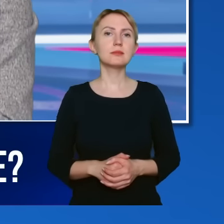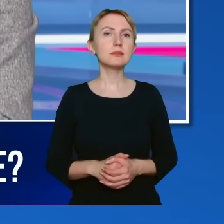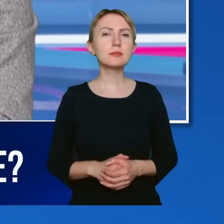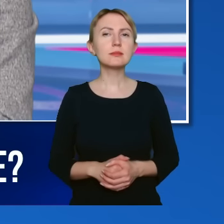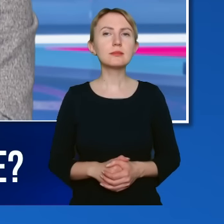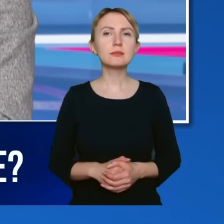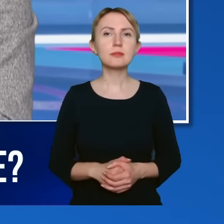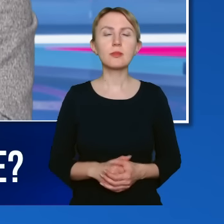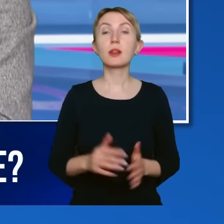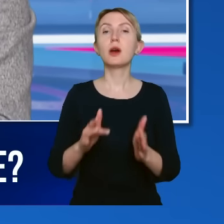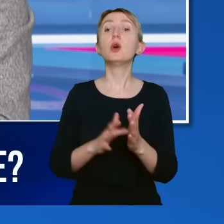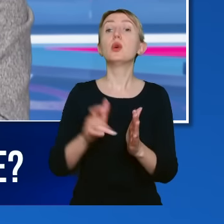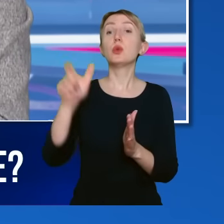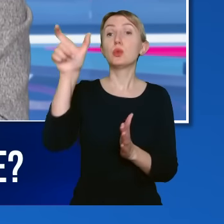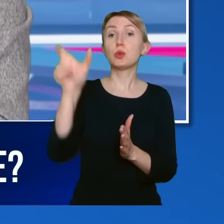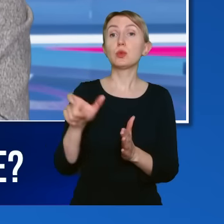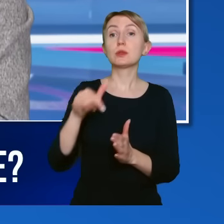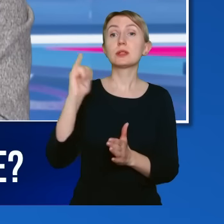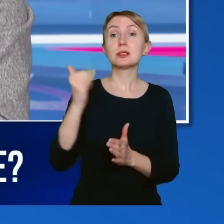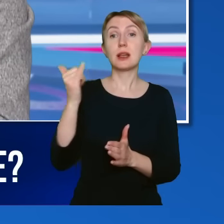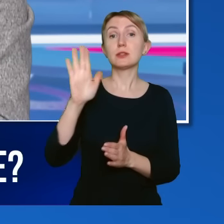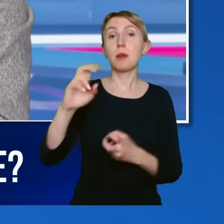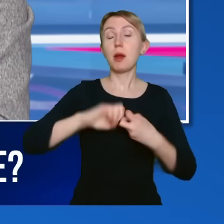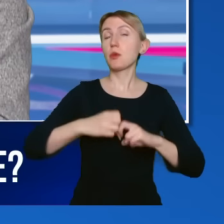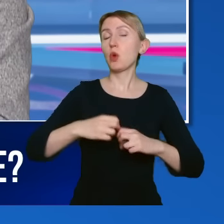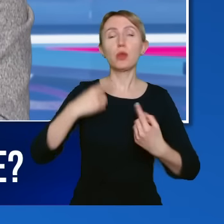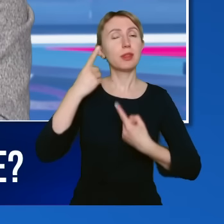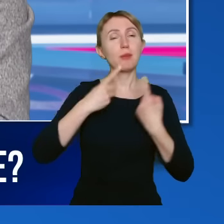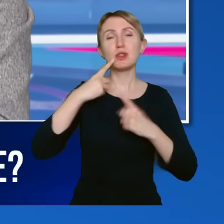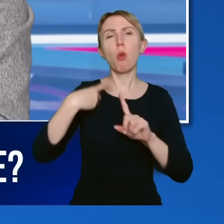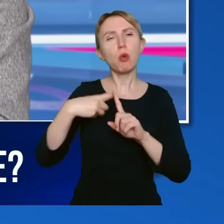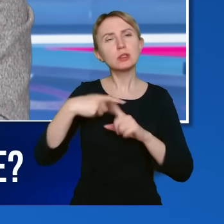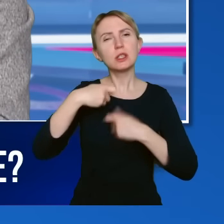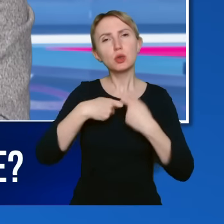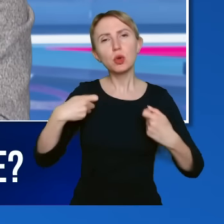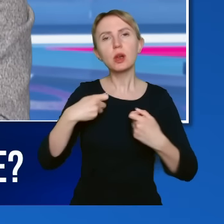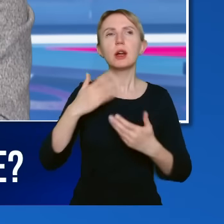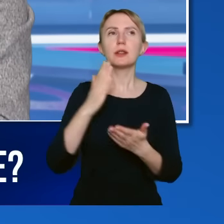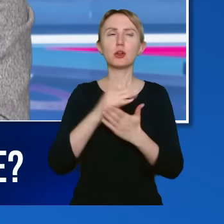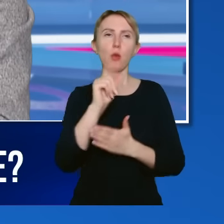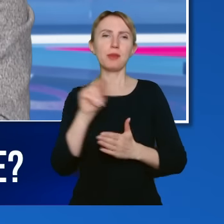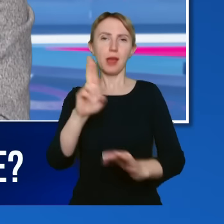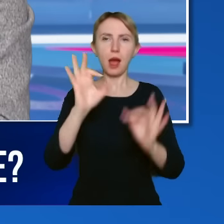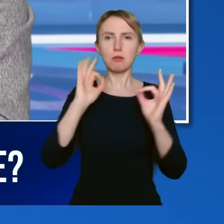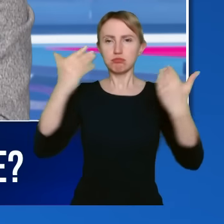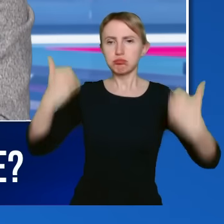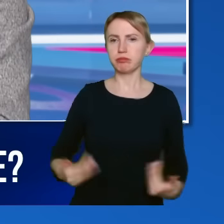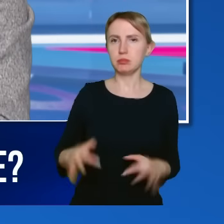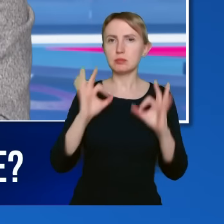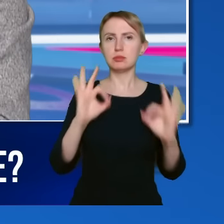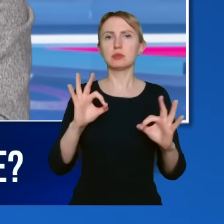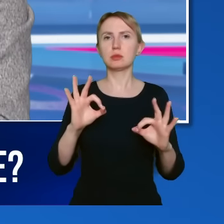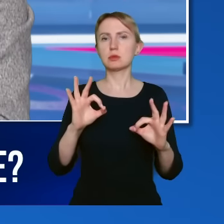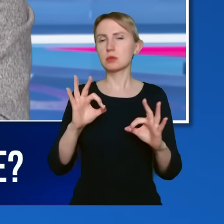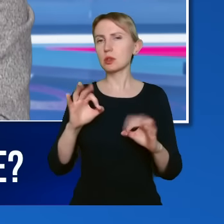Tusk zawsze, kiedy ma jakiś kłopot, on nie myśli o pozytywnym rozwiązaniu, tylko myśli, jak PR-owo z tego wybrnąć i PR-owo rzeczywiście zalać Afrykę. To jest